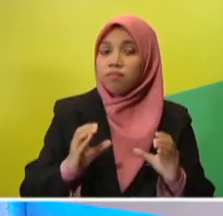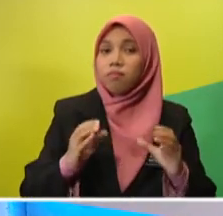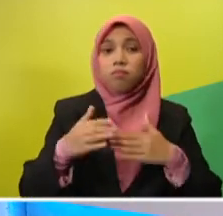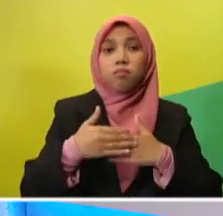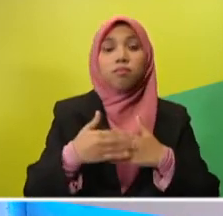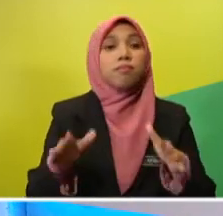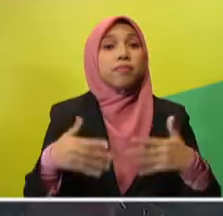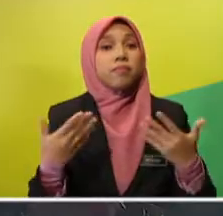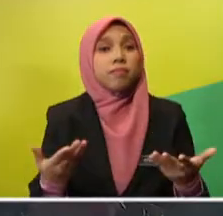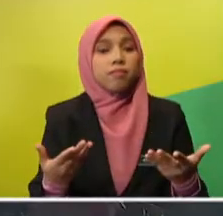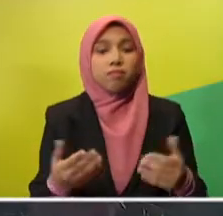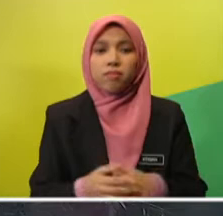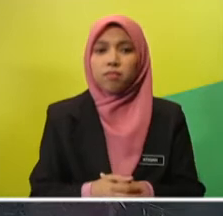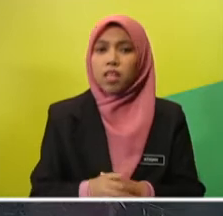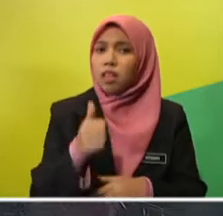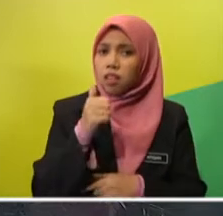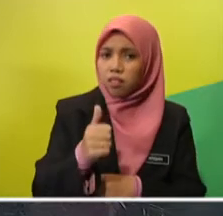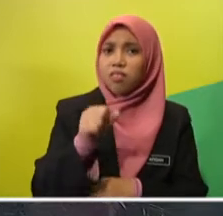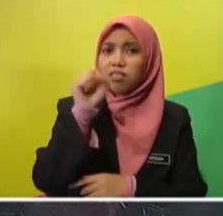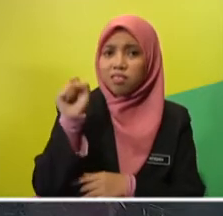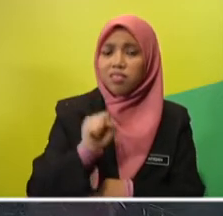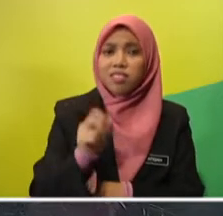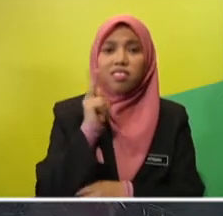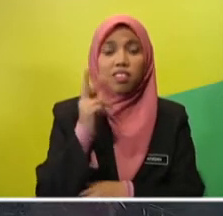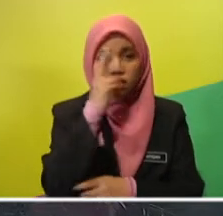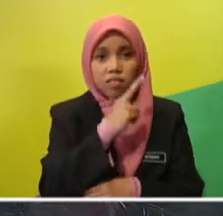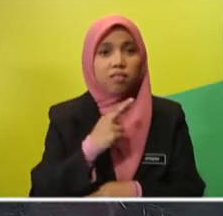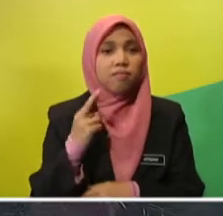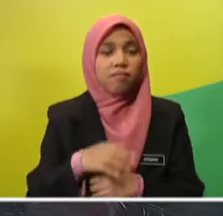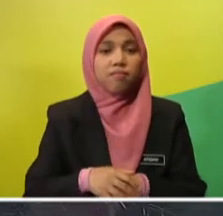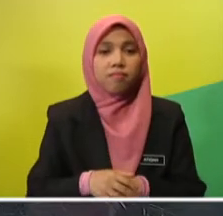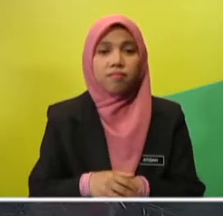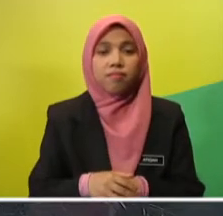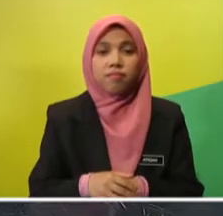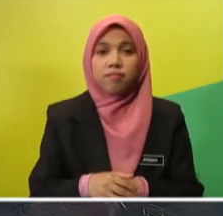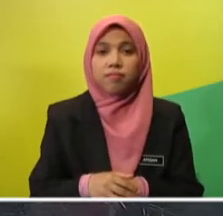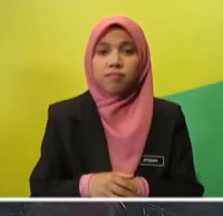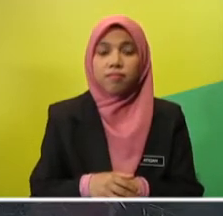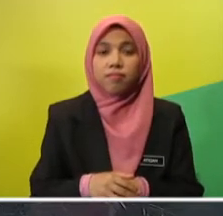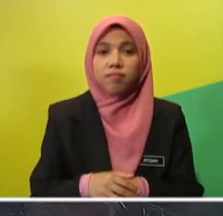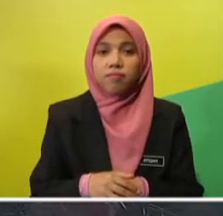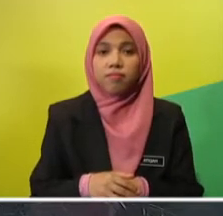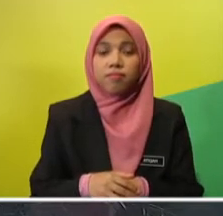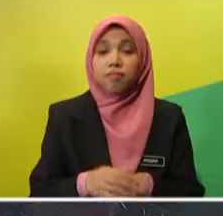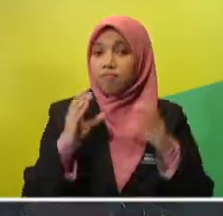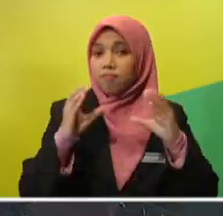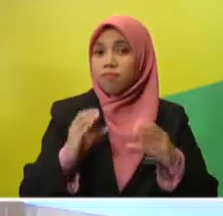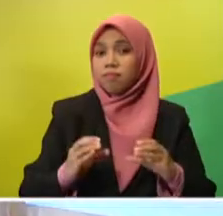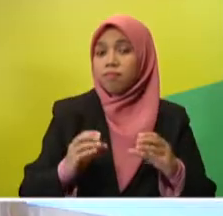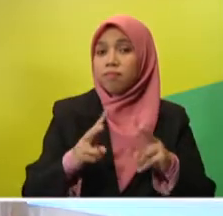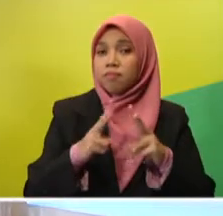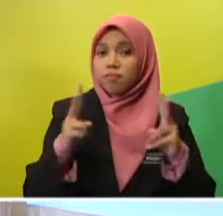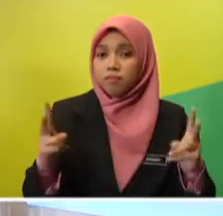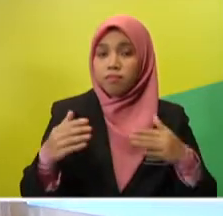cikgu? Bagus soalan Kak Rina tu. Ialah tak semua orang terdedah dengan pembelajaran hari ini kan. Jadi paling mudah kita just